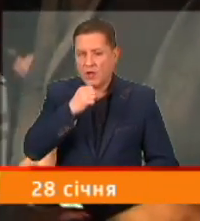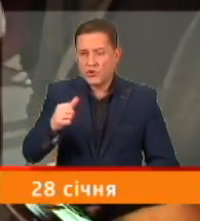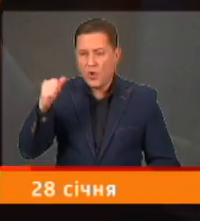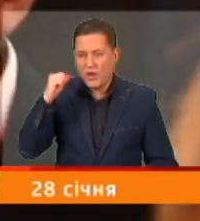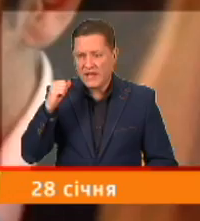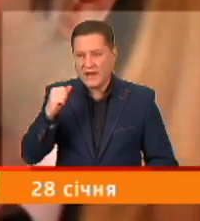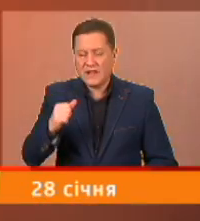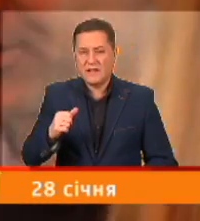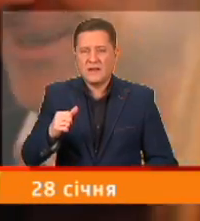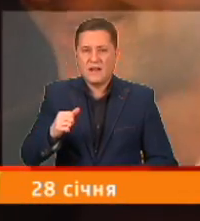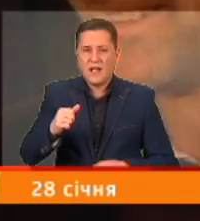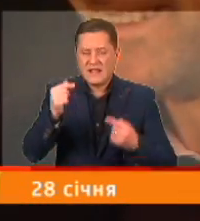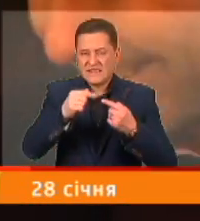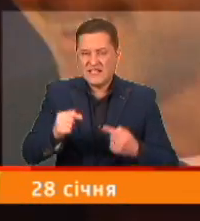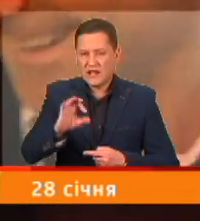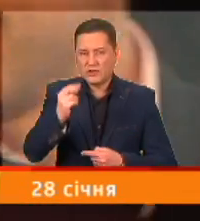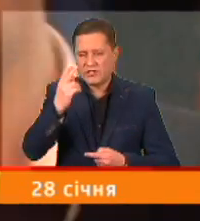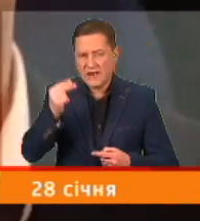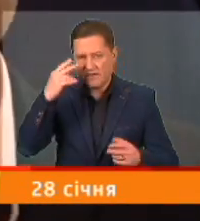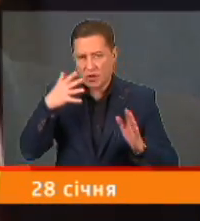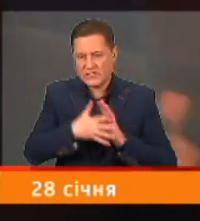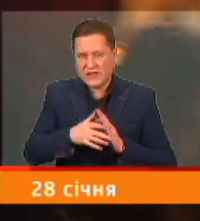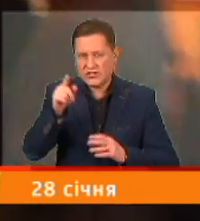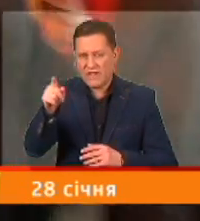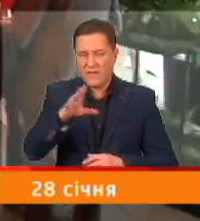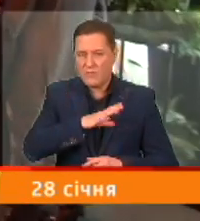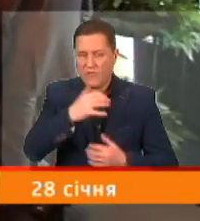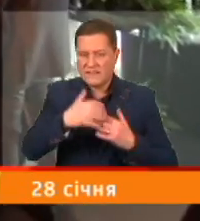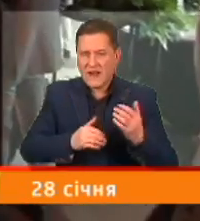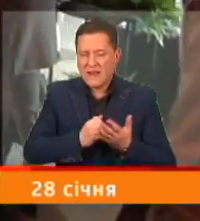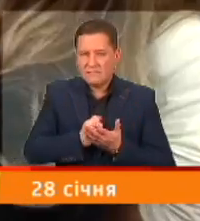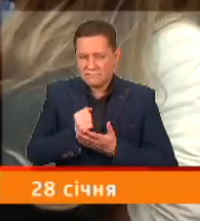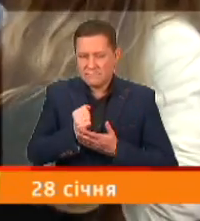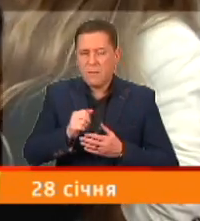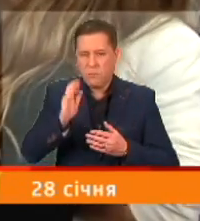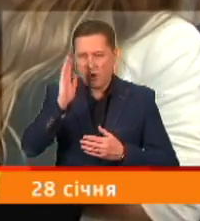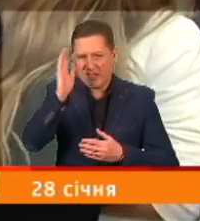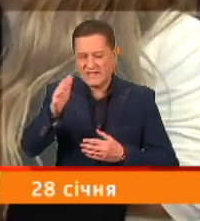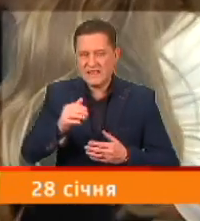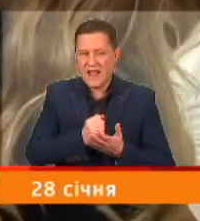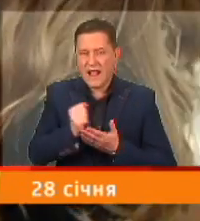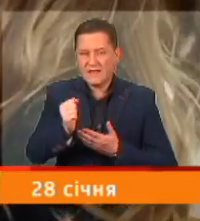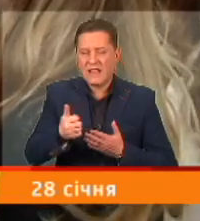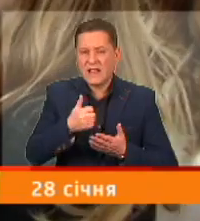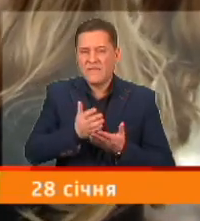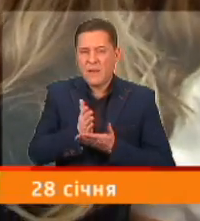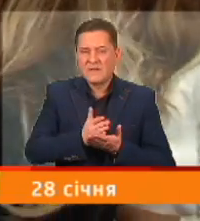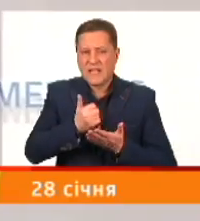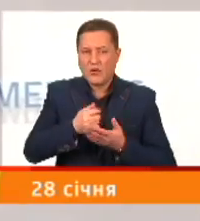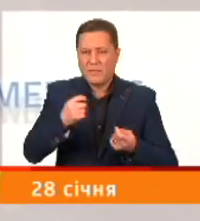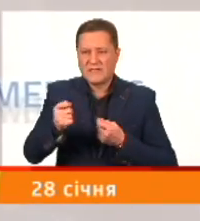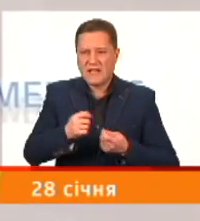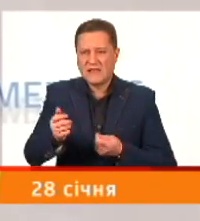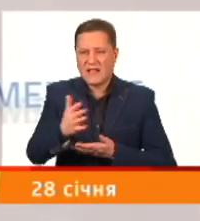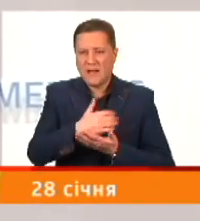з різними соціологічними дослідженнями, Святослав Вакарчук був серед потенційних кандидатів на посаду президента. Він набирав від